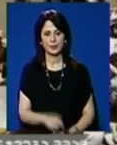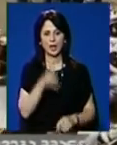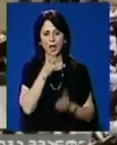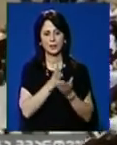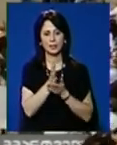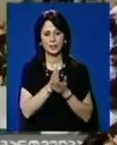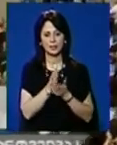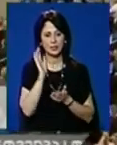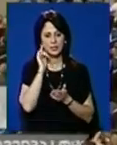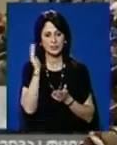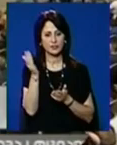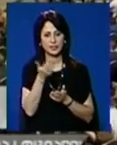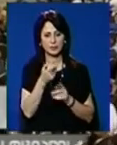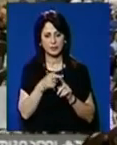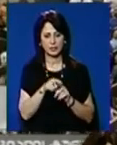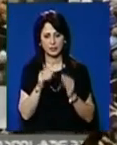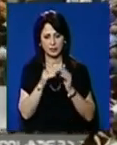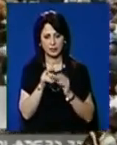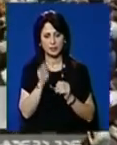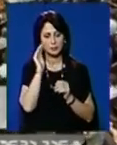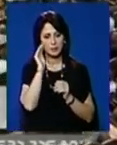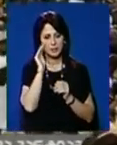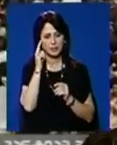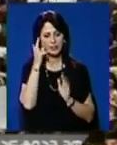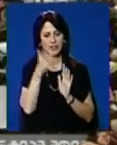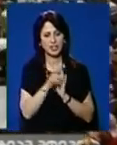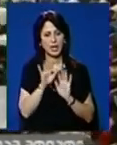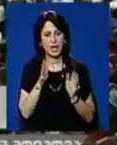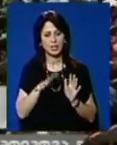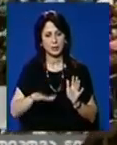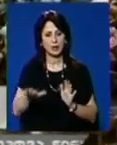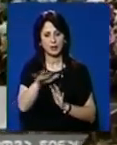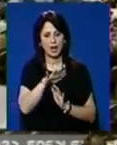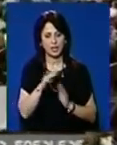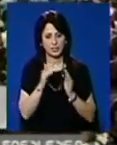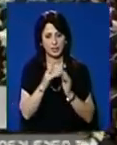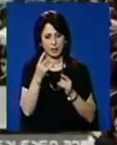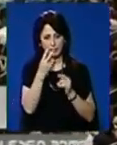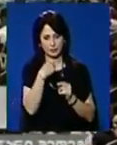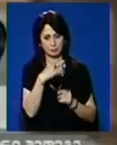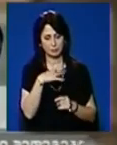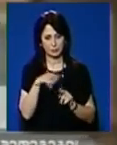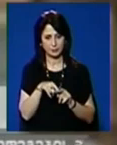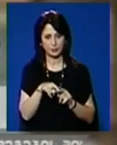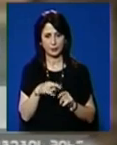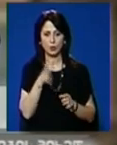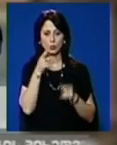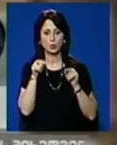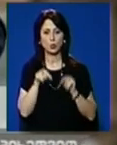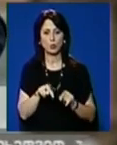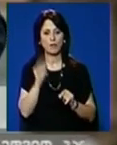ამდენი წელია მისმენდით თქვენ სახლებში. მისმენდით და იგებდით, რა ხდება ჩვენს ქვეყანაში და ჩვენს ქალაქში. მოვიდა